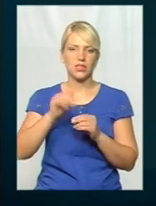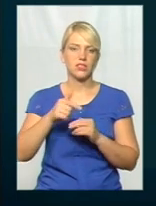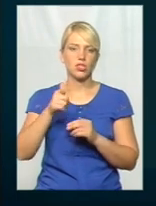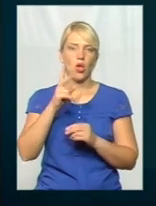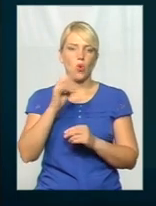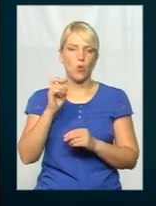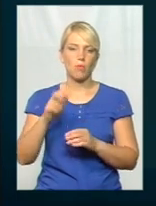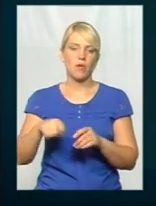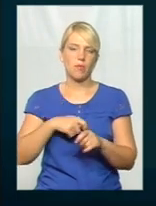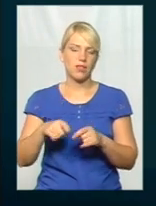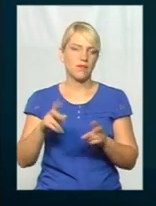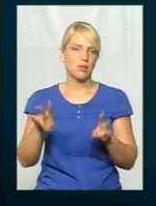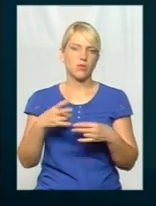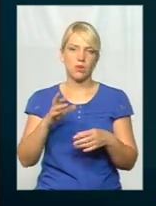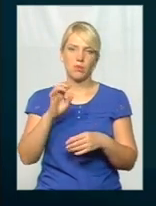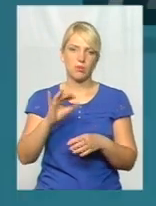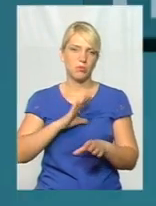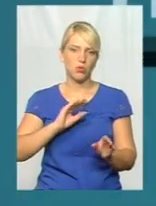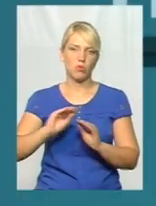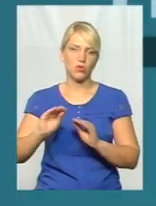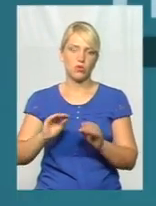не потрібно їм було облаштовувати ці модеми.